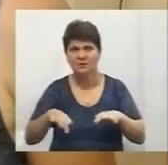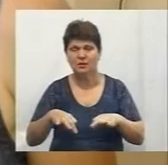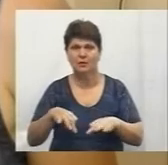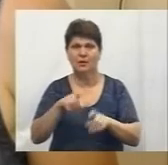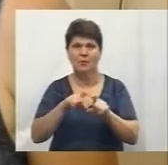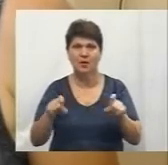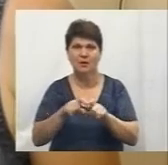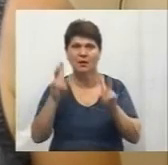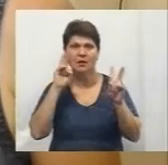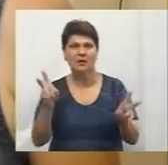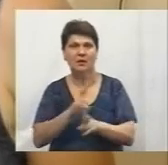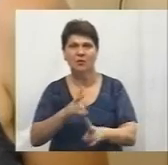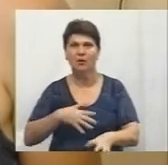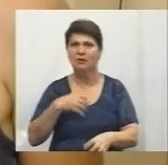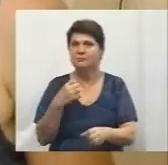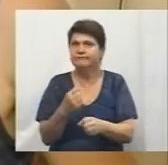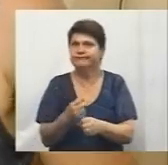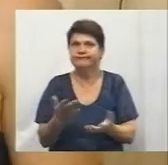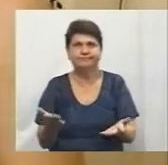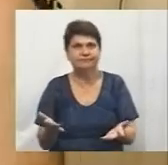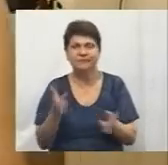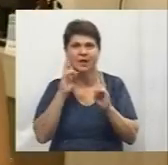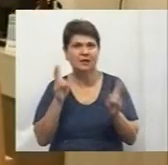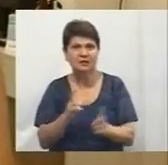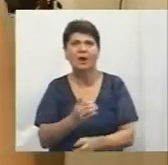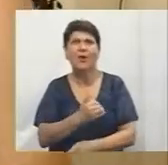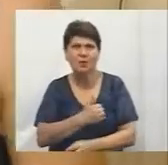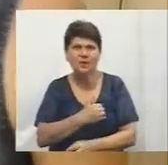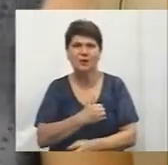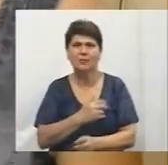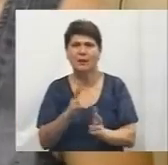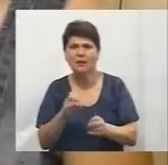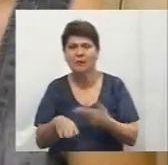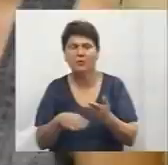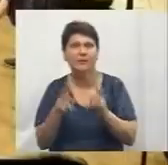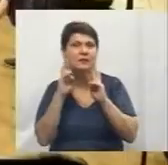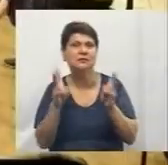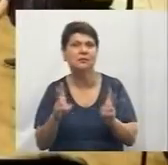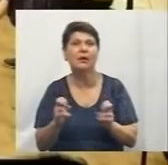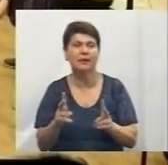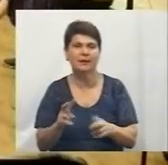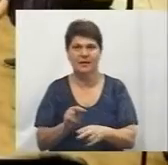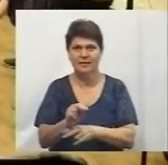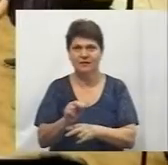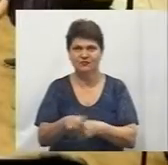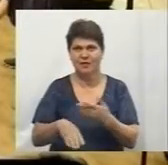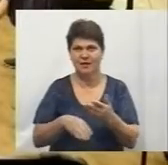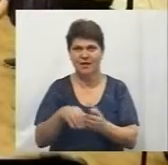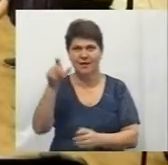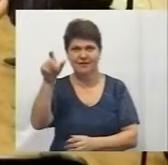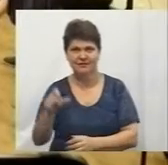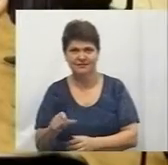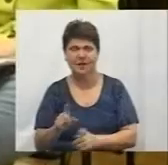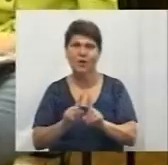Ми не вміємо себе вести і не знаємо, і навіть, може, і хотіли б якось допомогти, та не знаємо як. Навчання асистентів дитини з